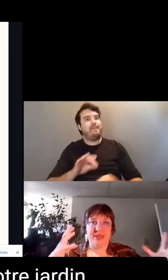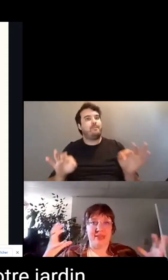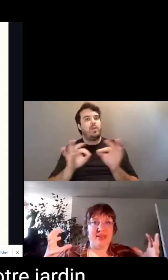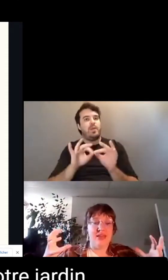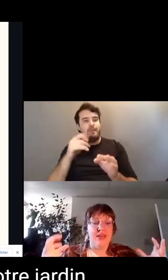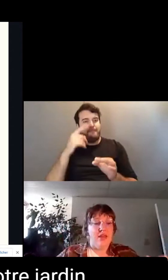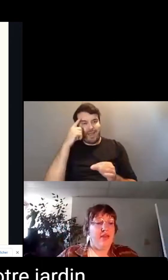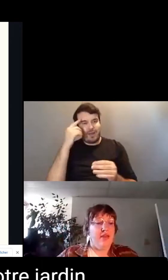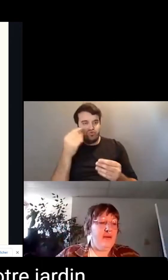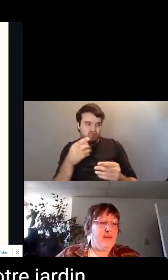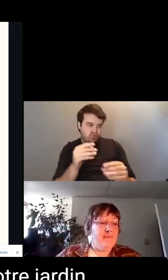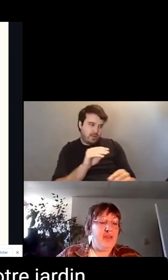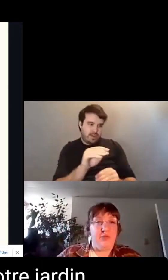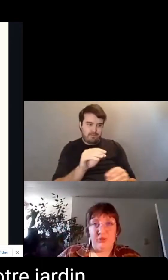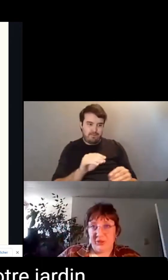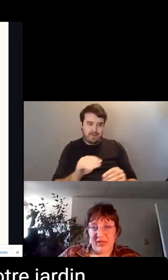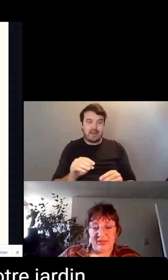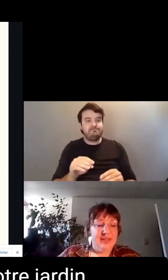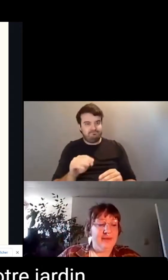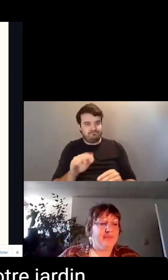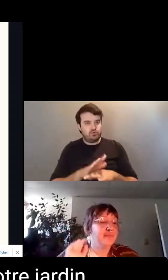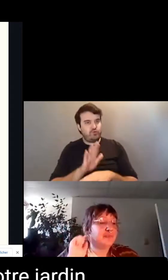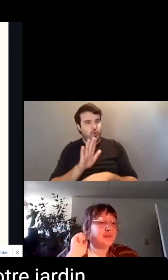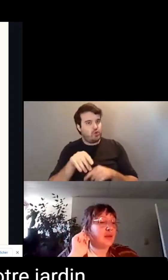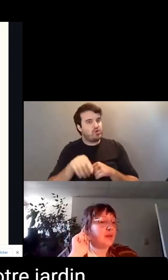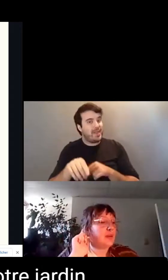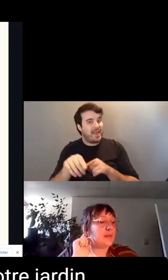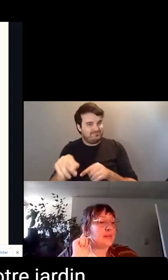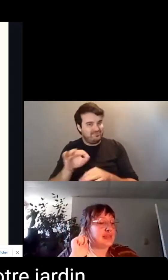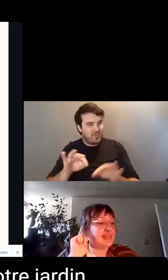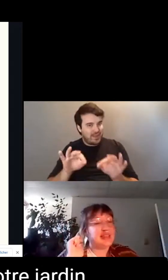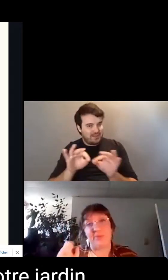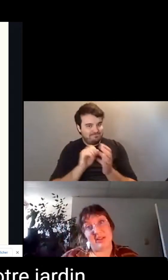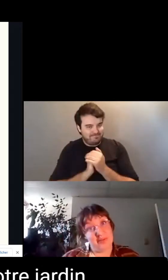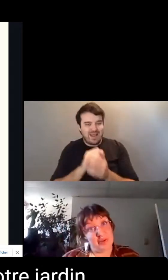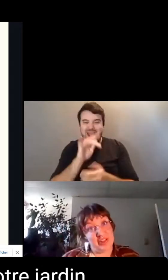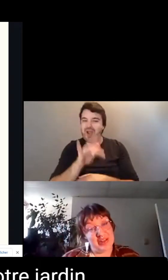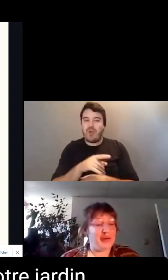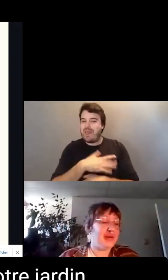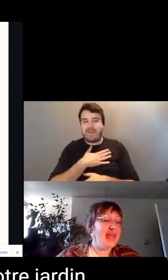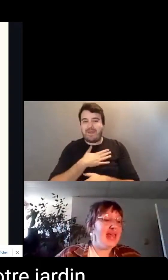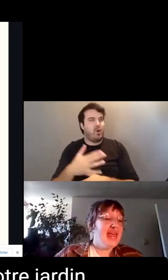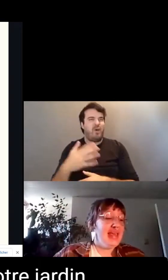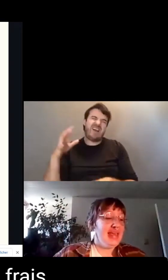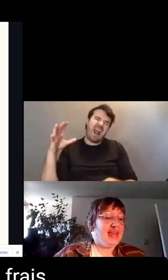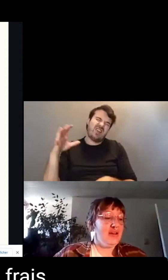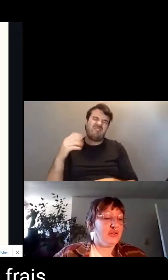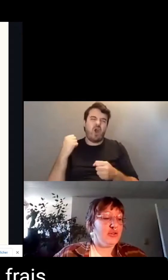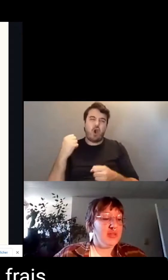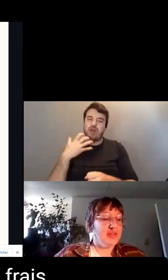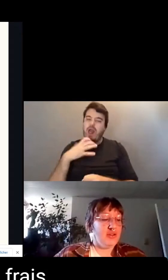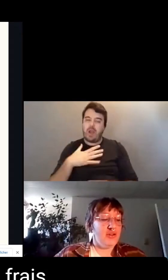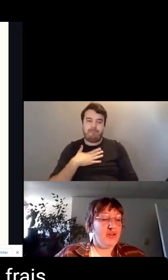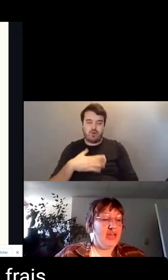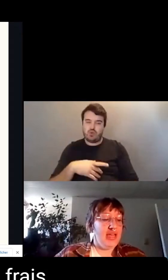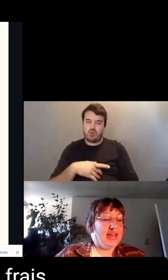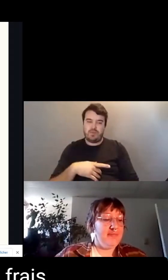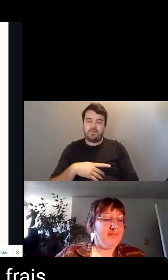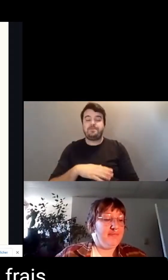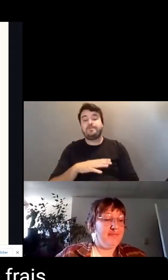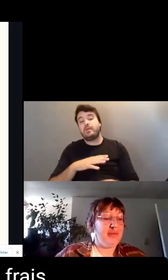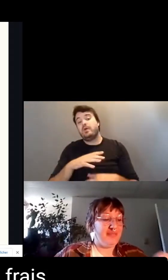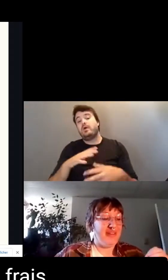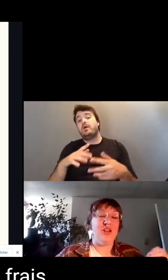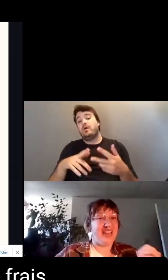vous la mettez dans votre jardin parce qu'elle n'aime pas les fortes chaleurs. Et ensuite,